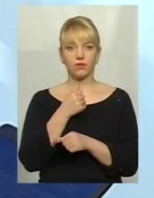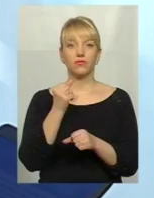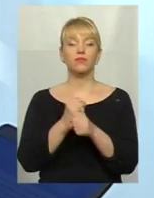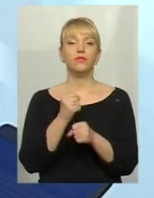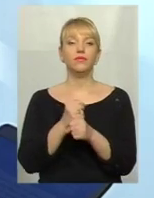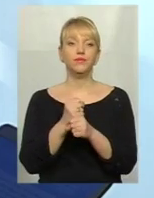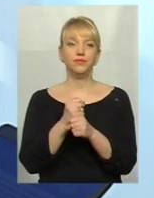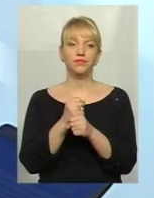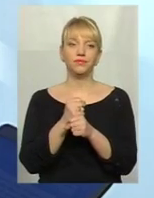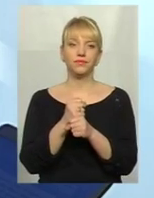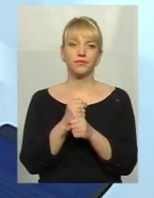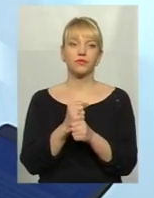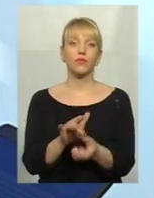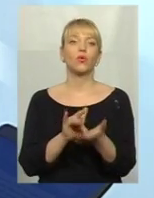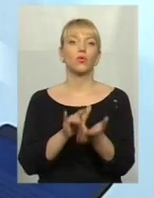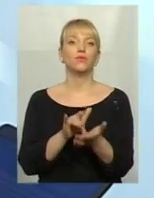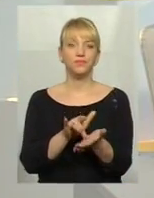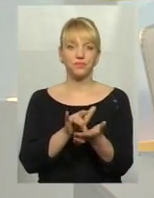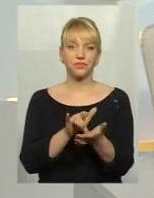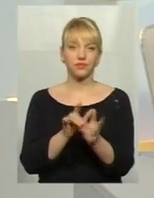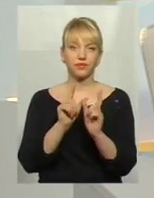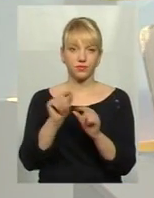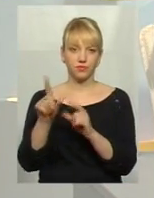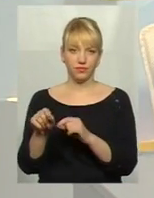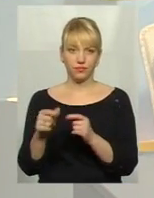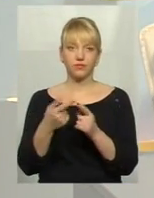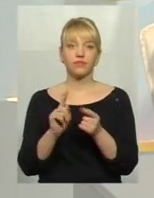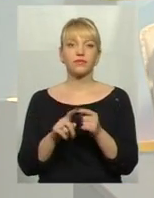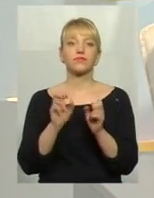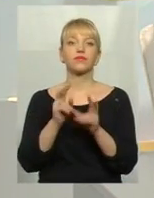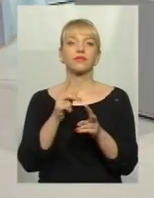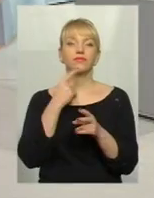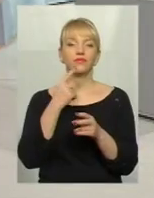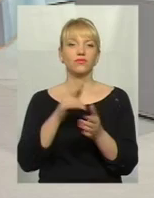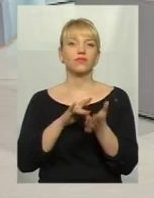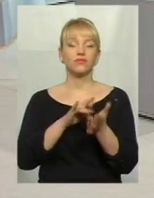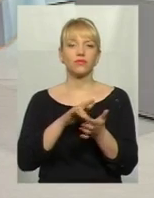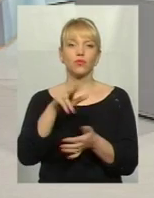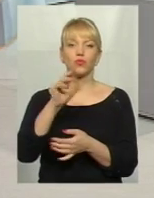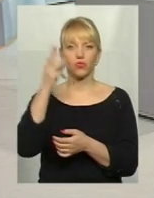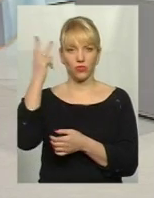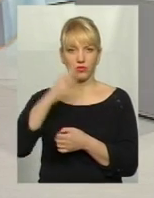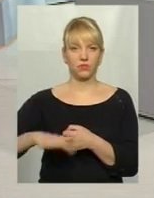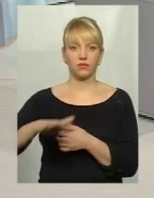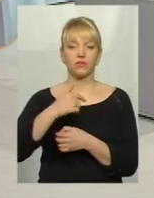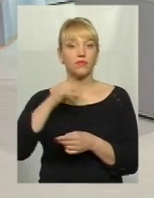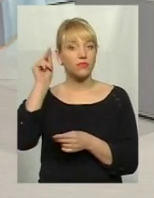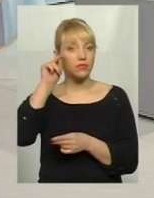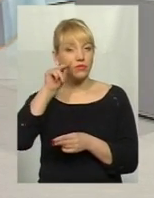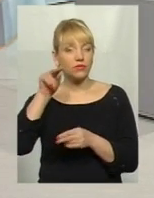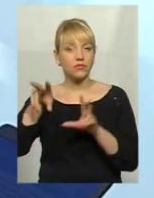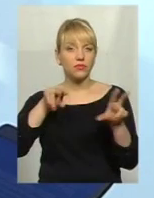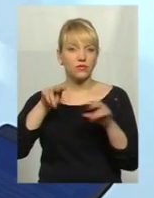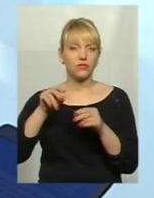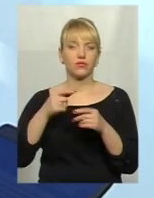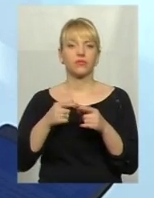робили, я вони їх називав туристичні поїздки, але екскурс Хмельниччині. По Хмельниччині ми вивчали досвід, ми ділилися,